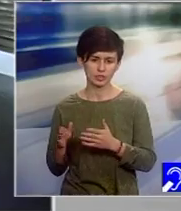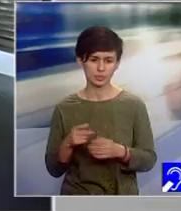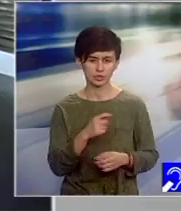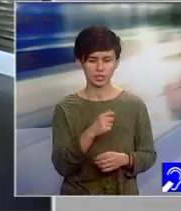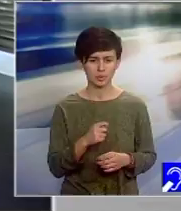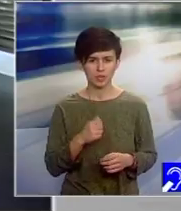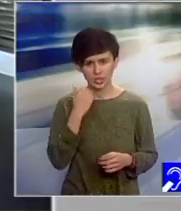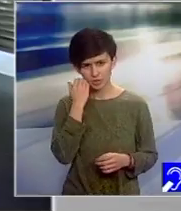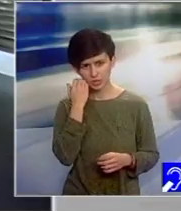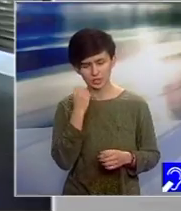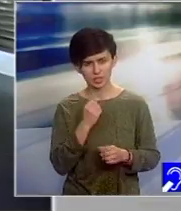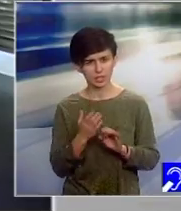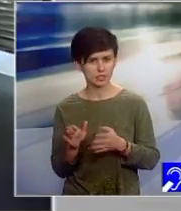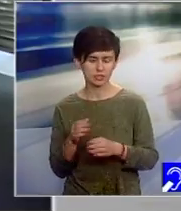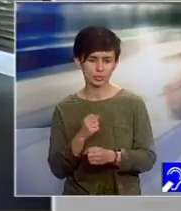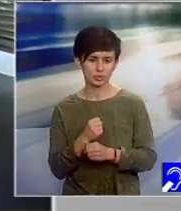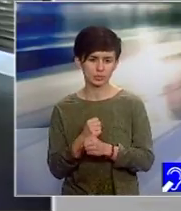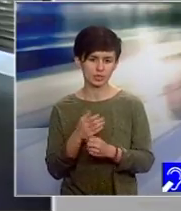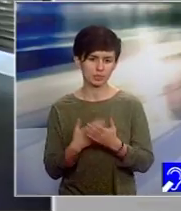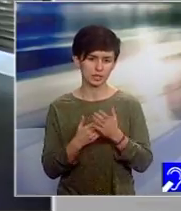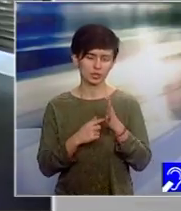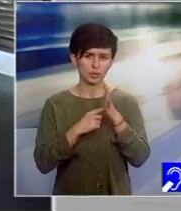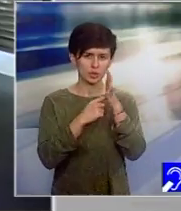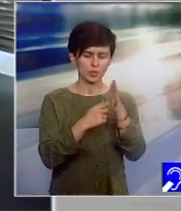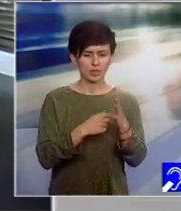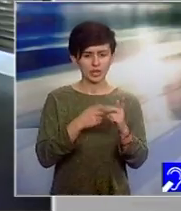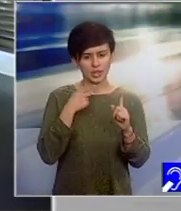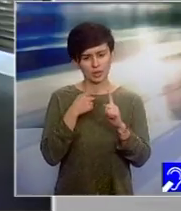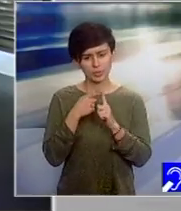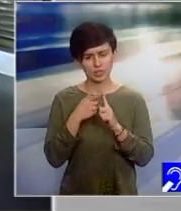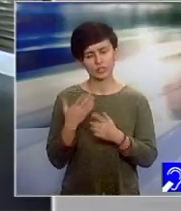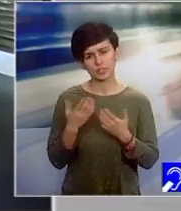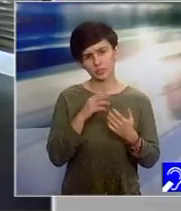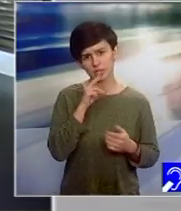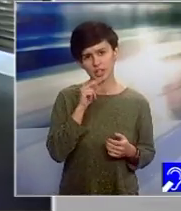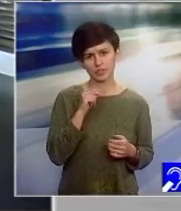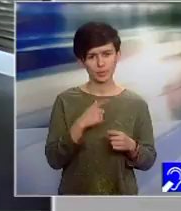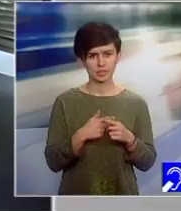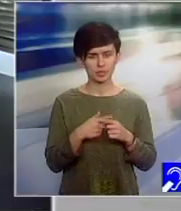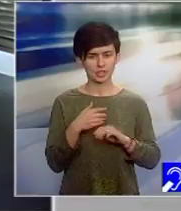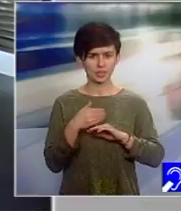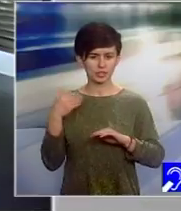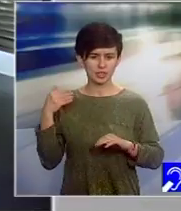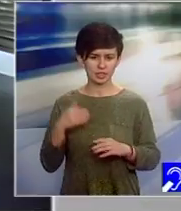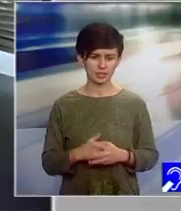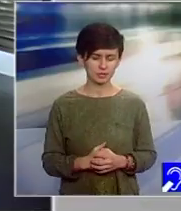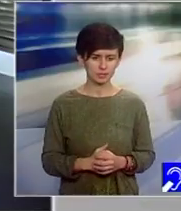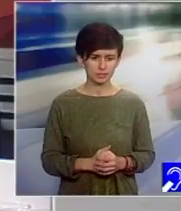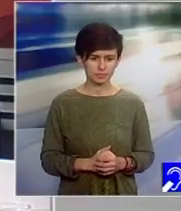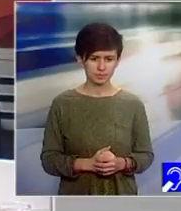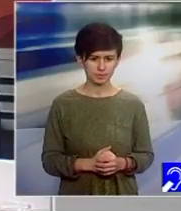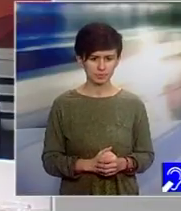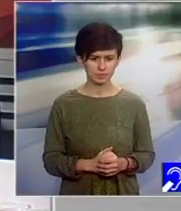început munca pentru promovarea acelor obiective despre care vorbeați voi și în acel material pe care l-am urmărit împreună. Am